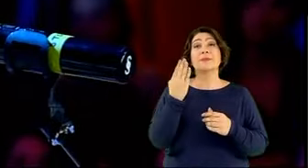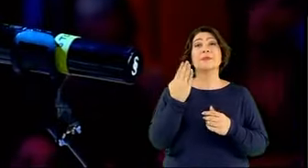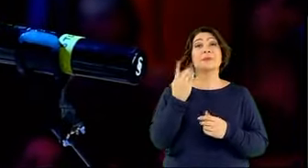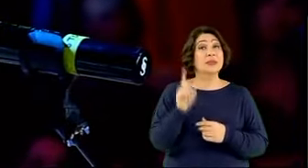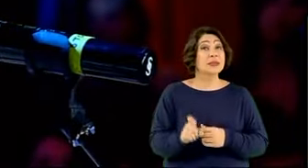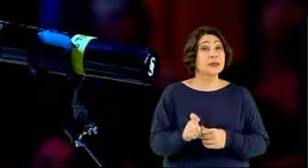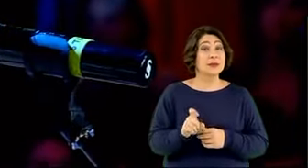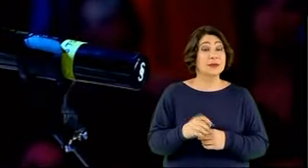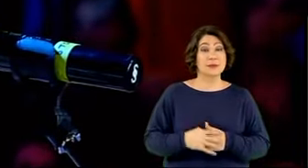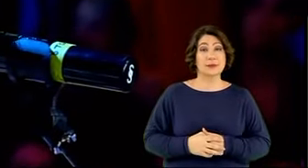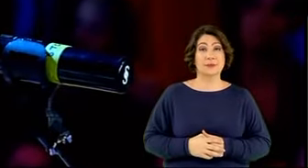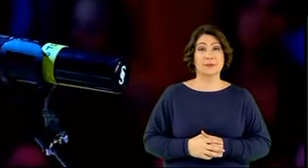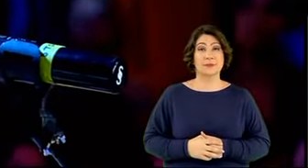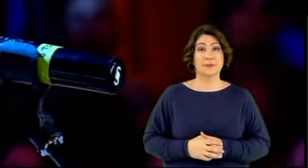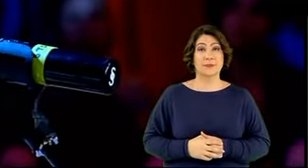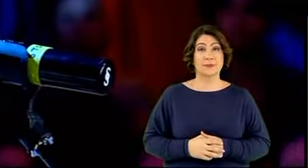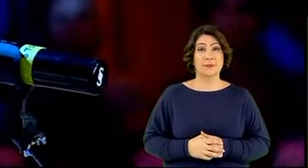selamlaşmak.